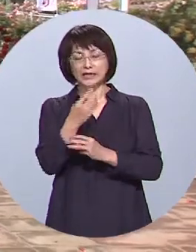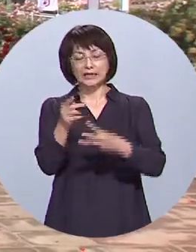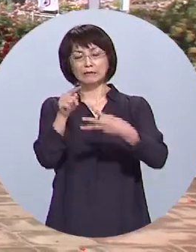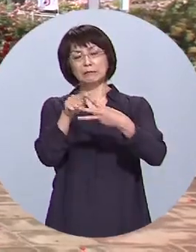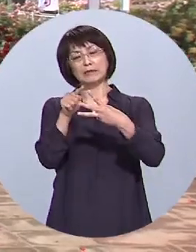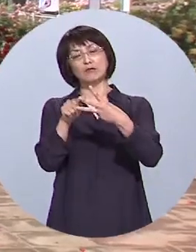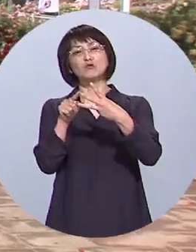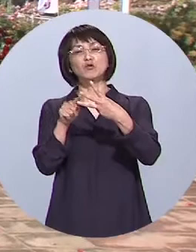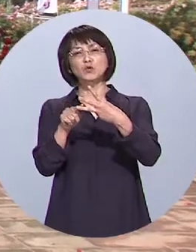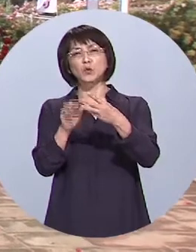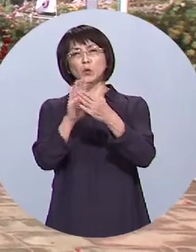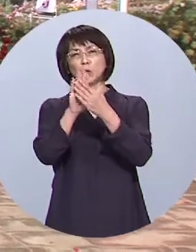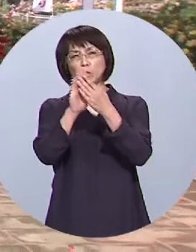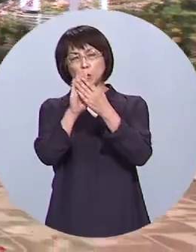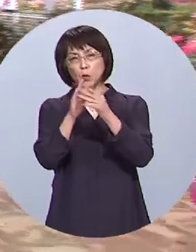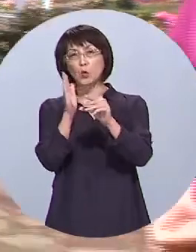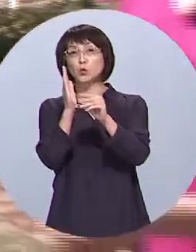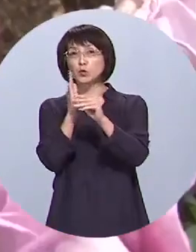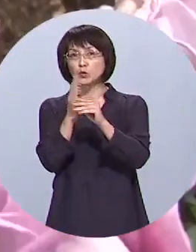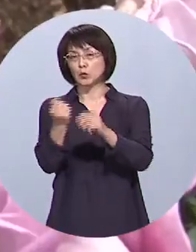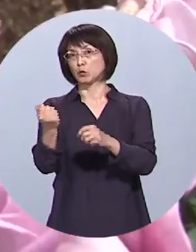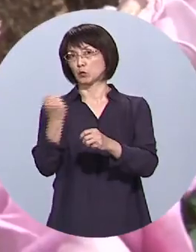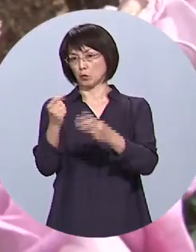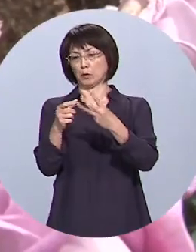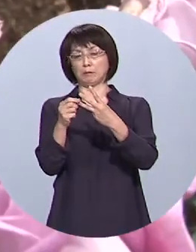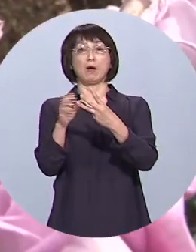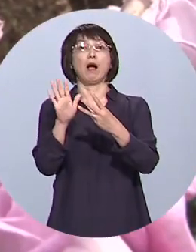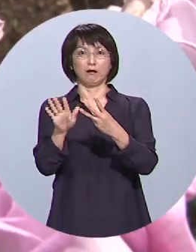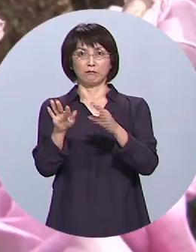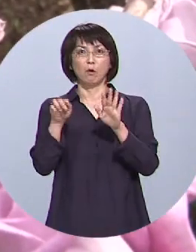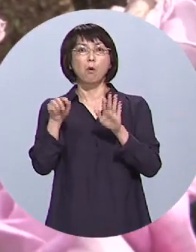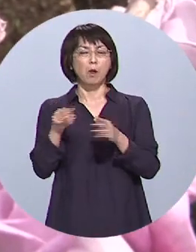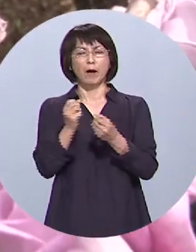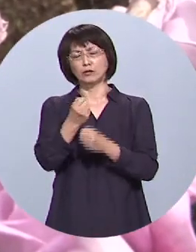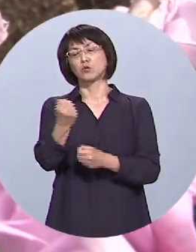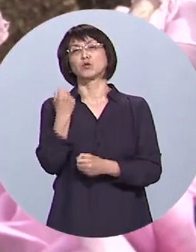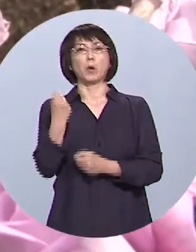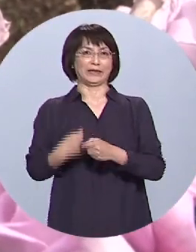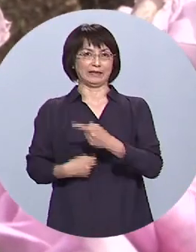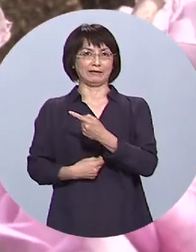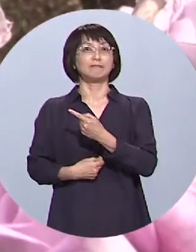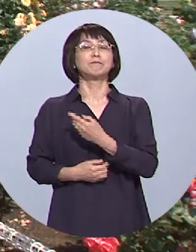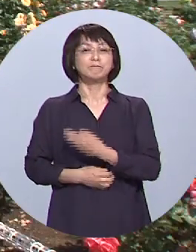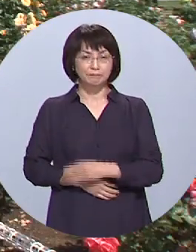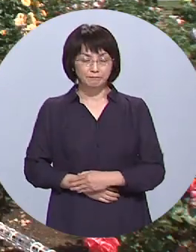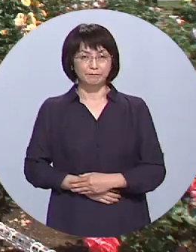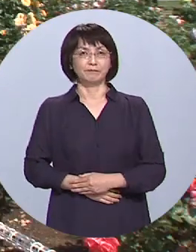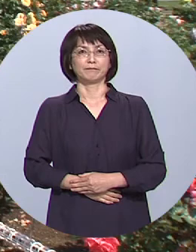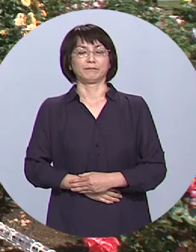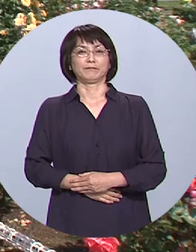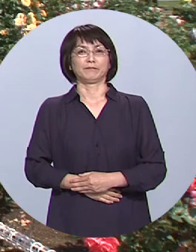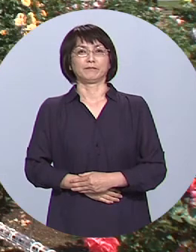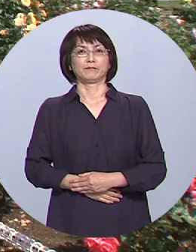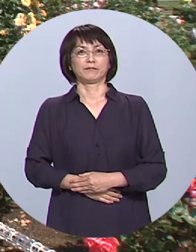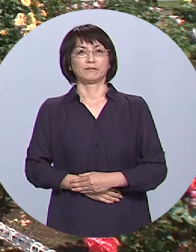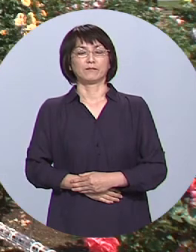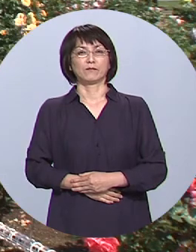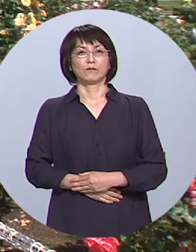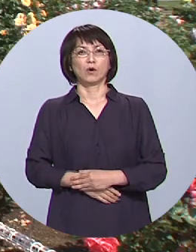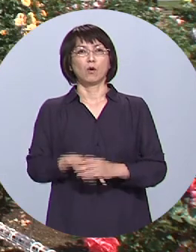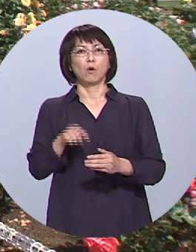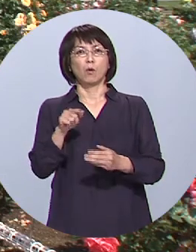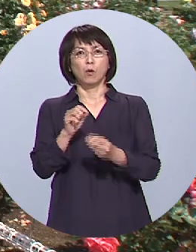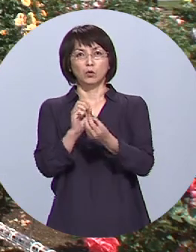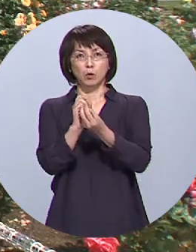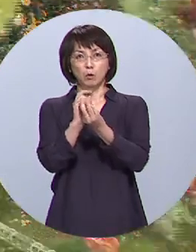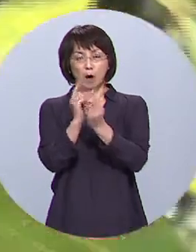香、微香と3種類。 そうなんですね、はい、じゃ一番香りが強いってことですよね。 そうなんです。 これはすごいなんか色味の